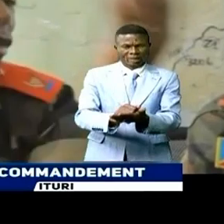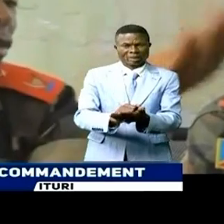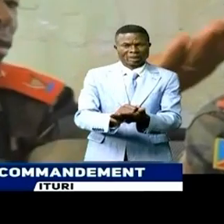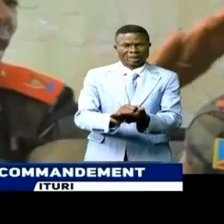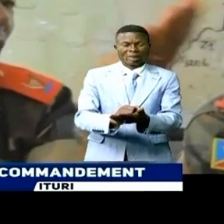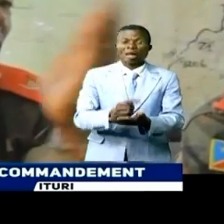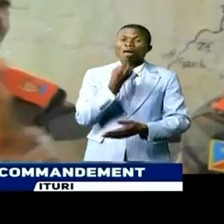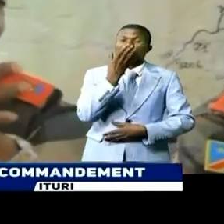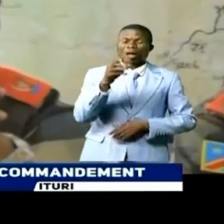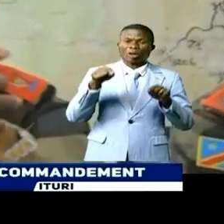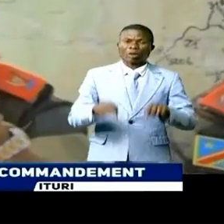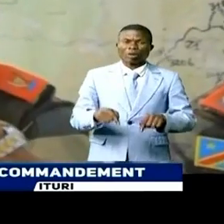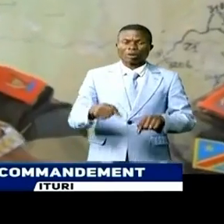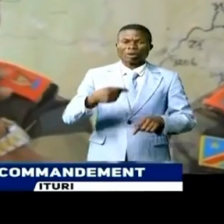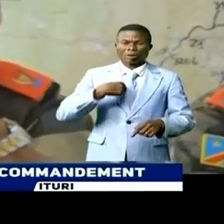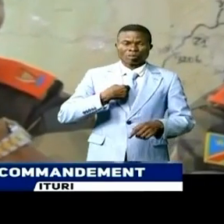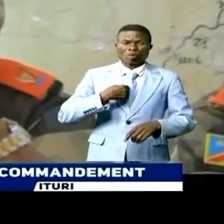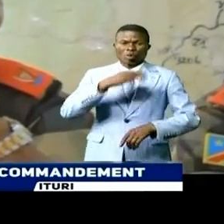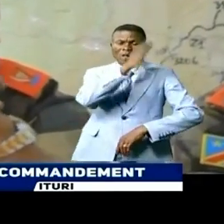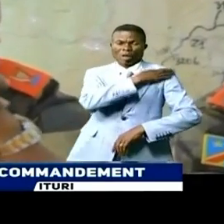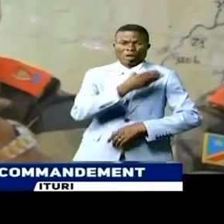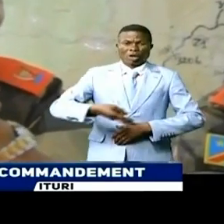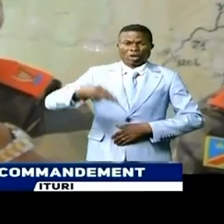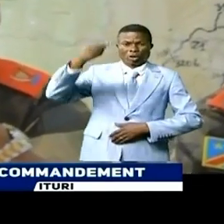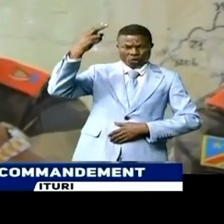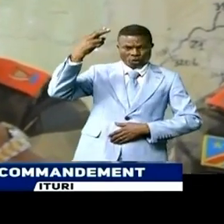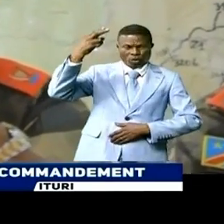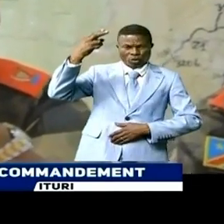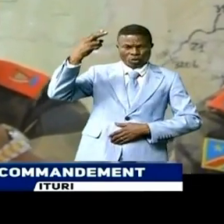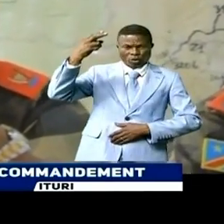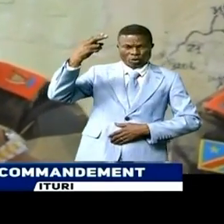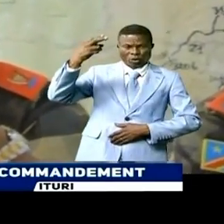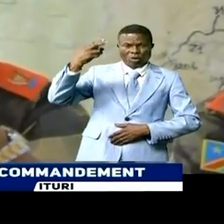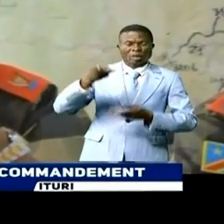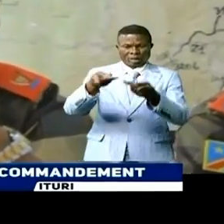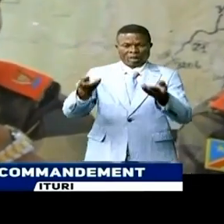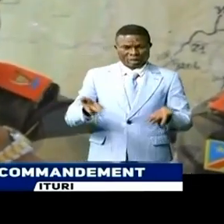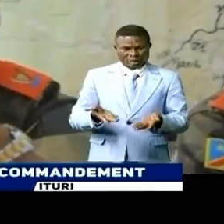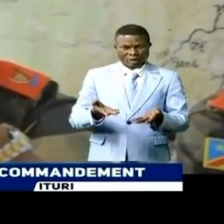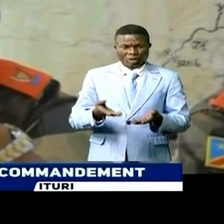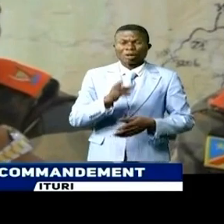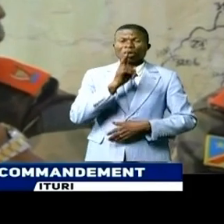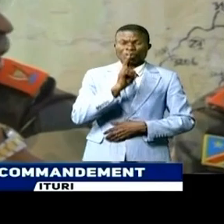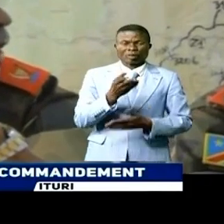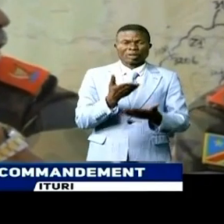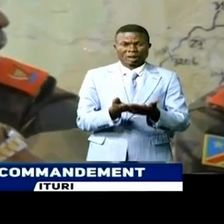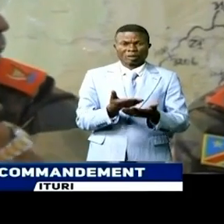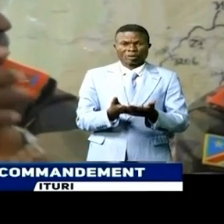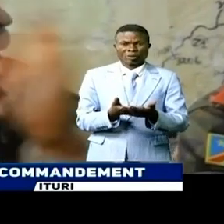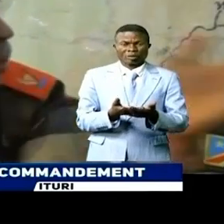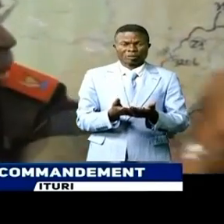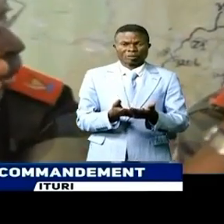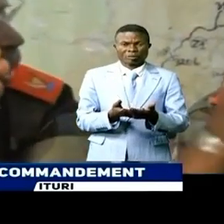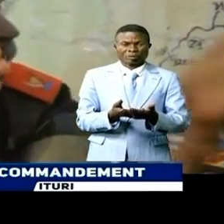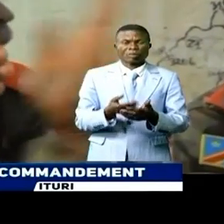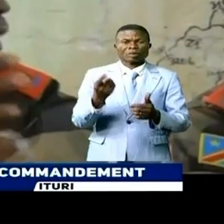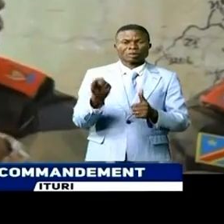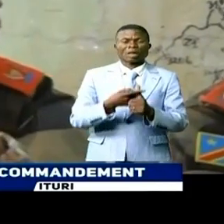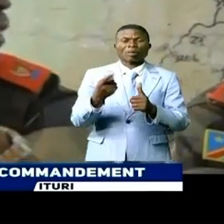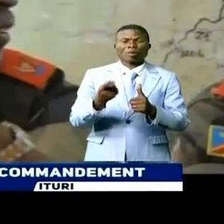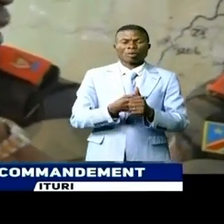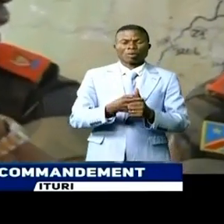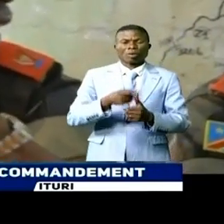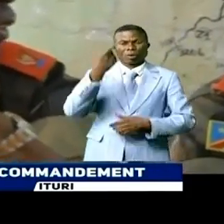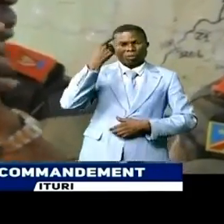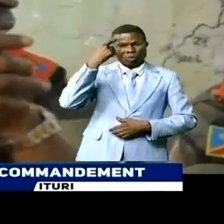si aujourd'hui je suis élevés au niveau deux secteurs titulariat c'est par rapport à